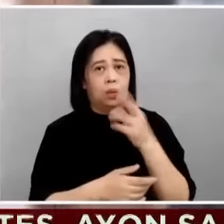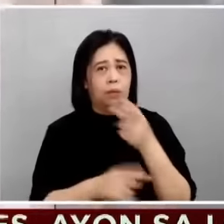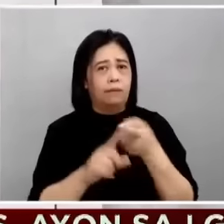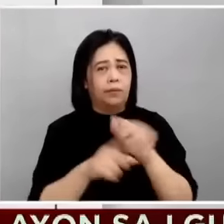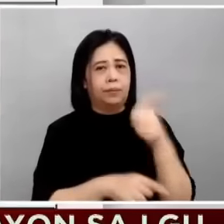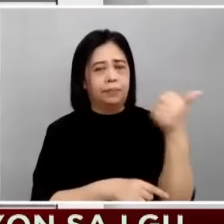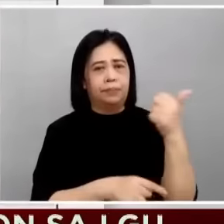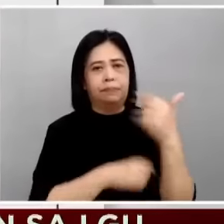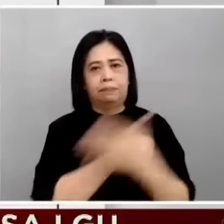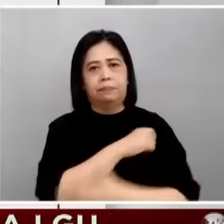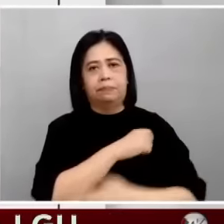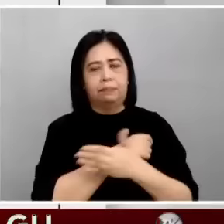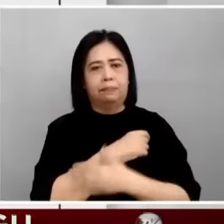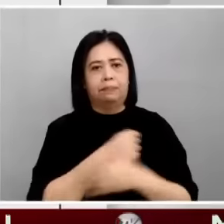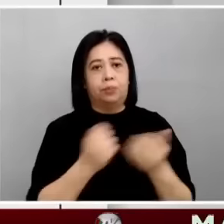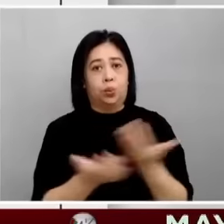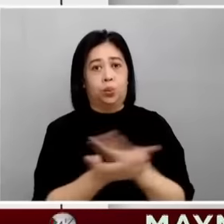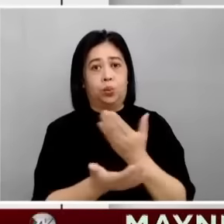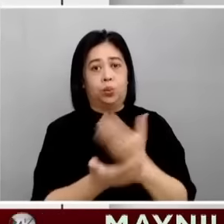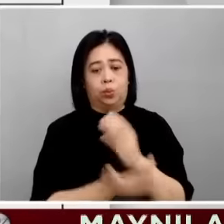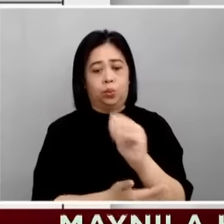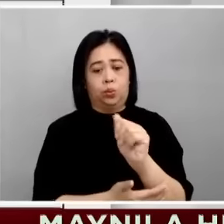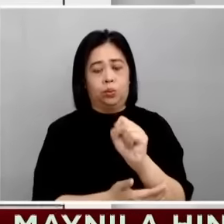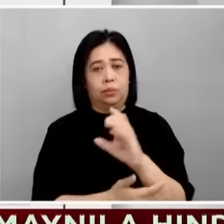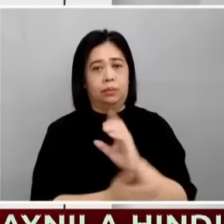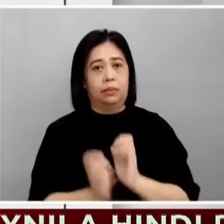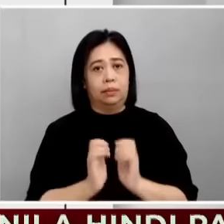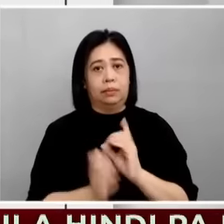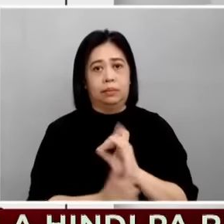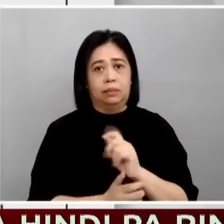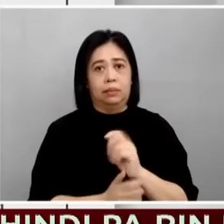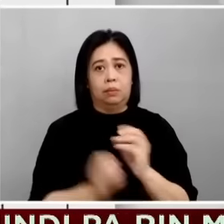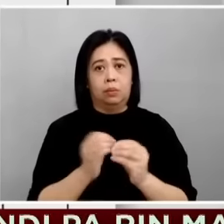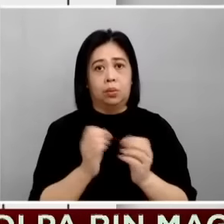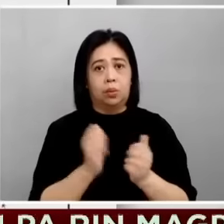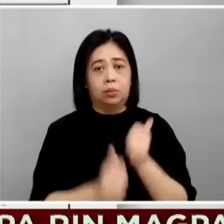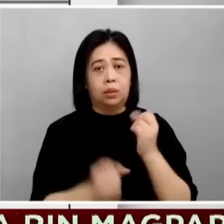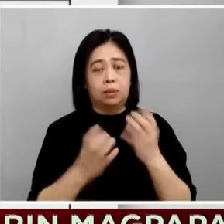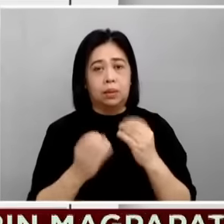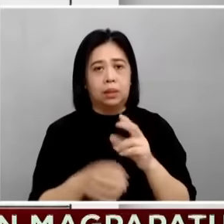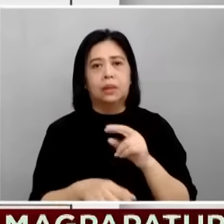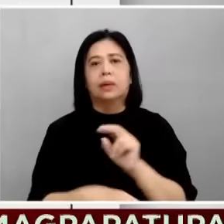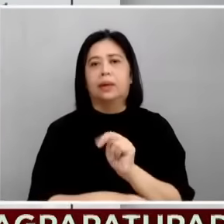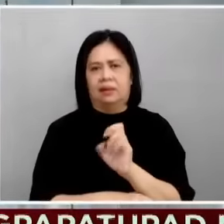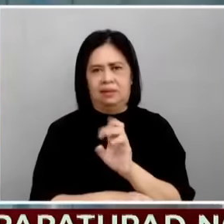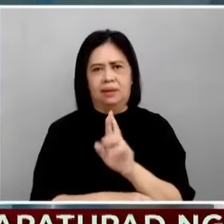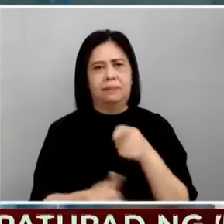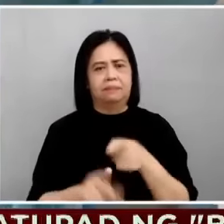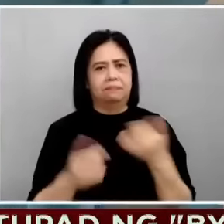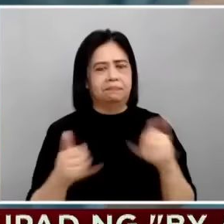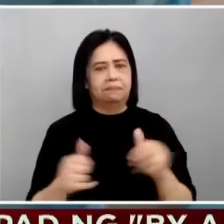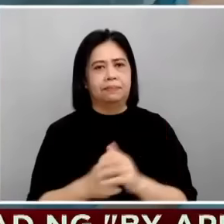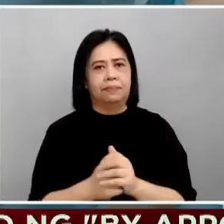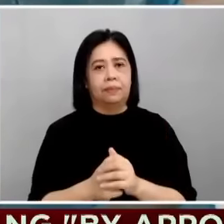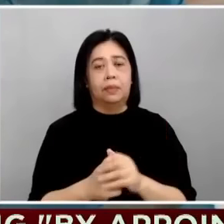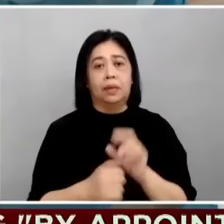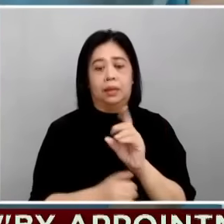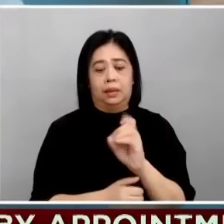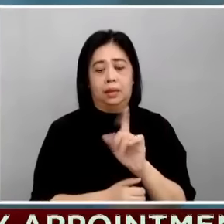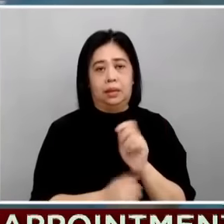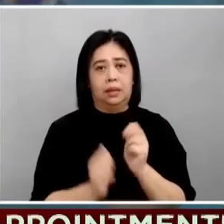bansa. Sa mga bagong kaso ng Delta variant, pinakamarami ang nasa National Capital Region. Bukod sa Delta